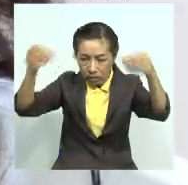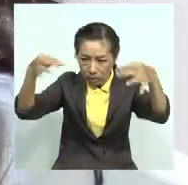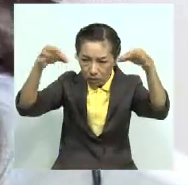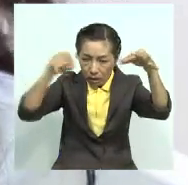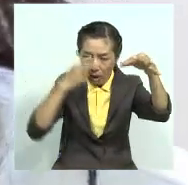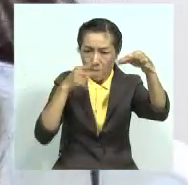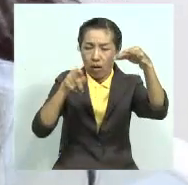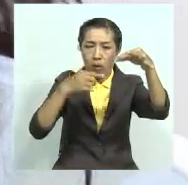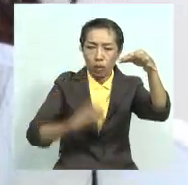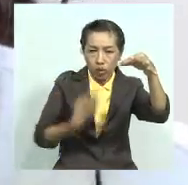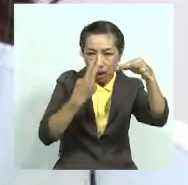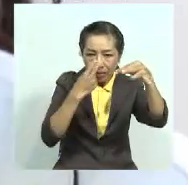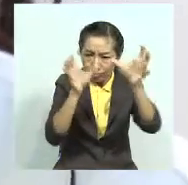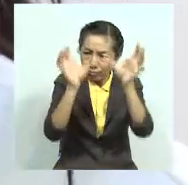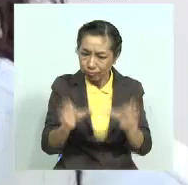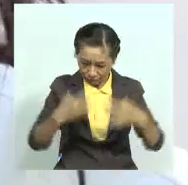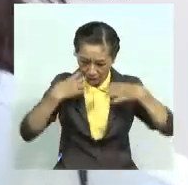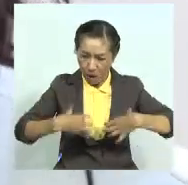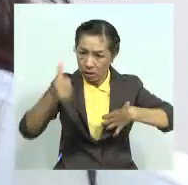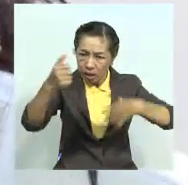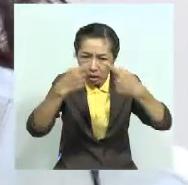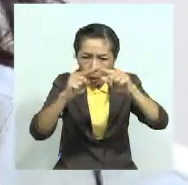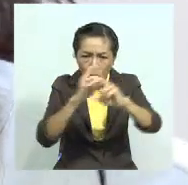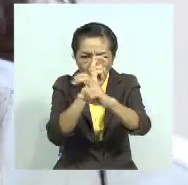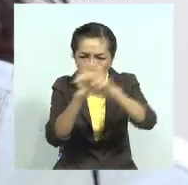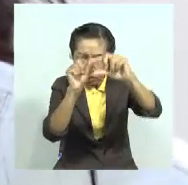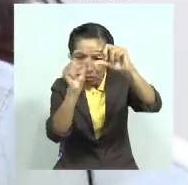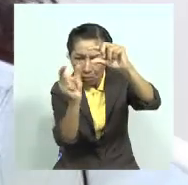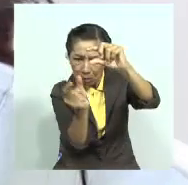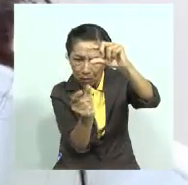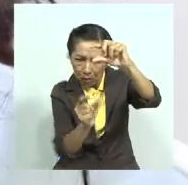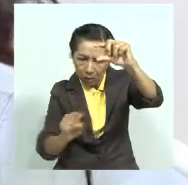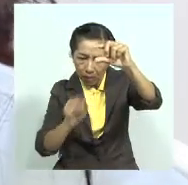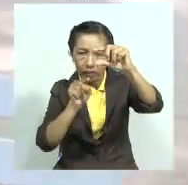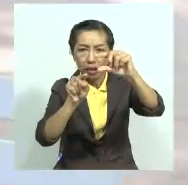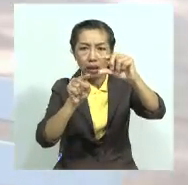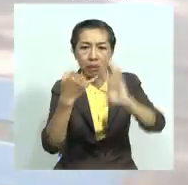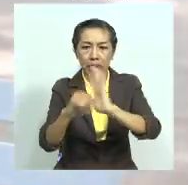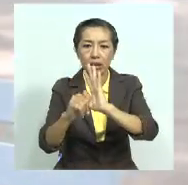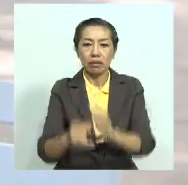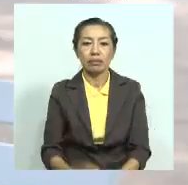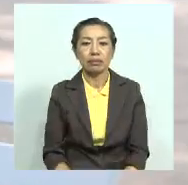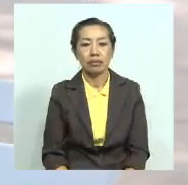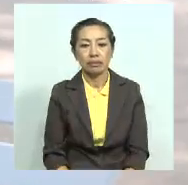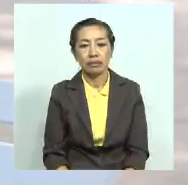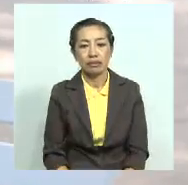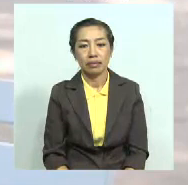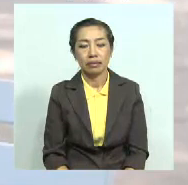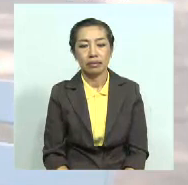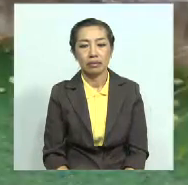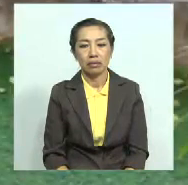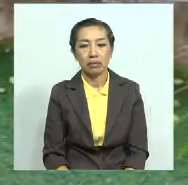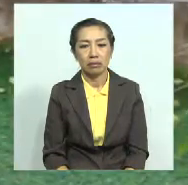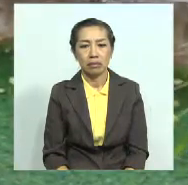ที่จะตกใจครับเพราะว่าไปพบว่ากระดูกสันหลังเนี่ยของลูกเนี่ยมีลักษณะคดงอนนะครับ ลูกงอข